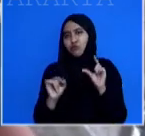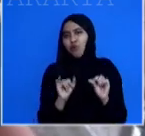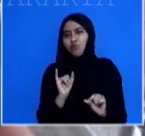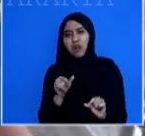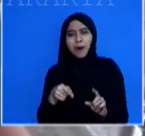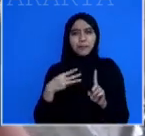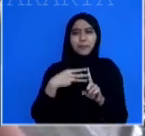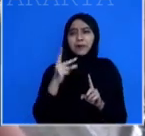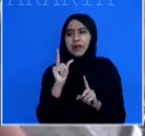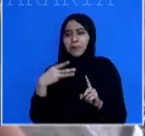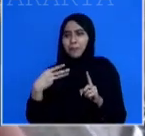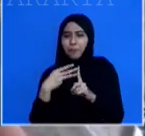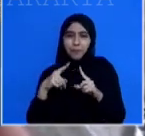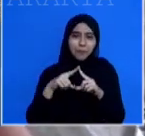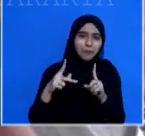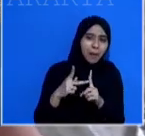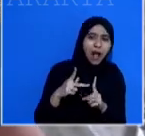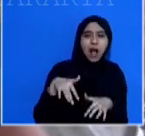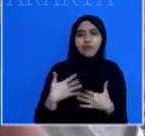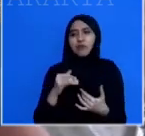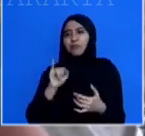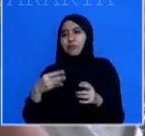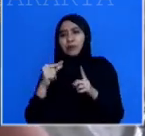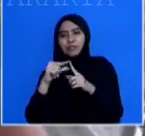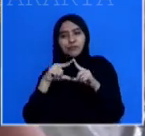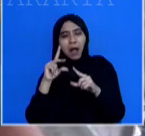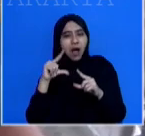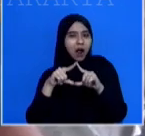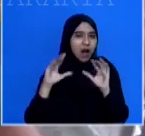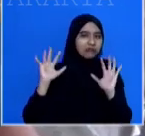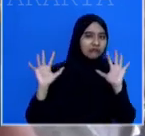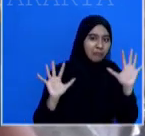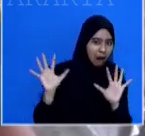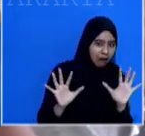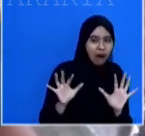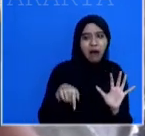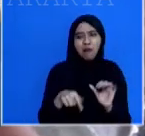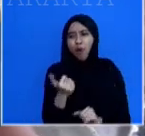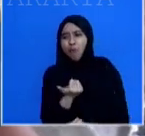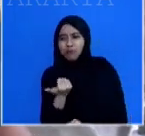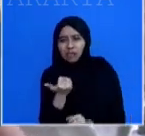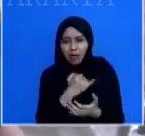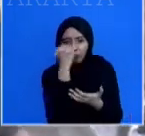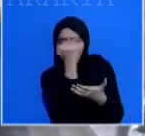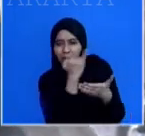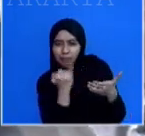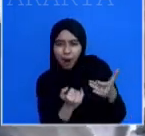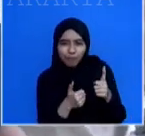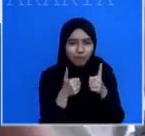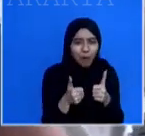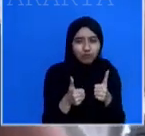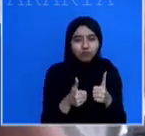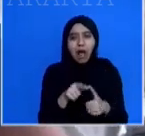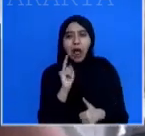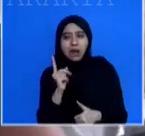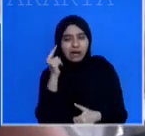teng Jeporo. Jadi menawi model-model pun ngaten nika dados pundi menapa saged pesen napa dados pundi. Nggih wonten sing beto,